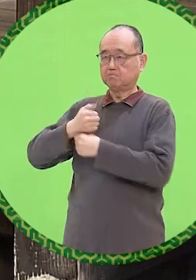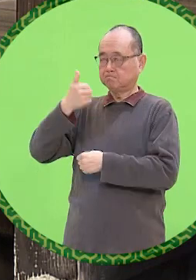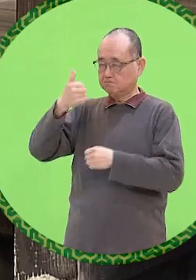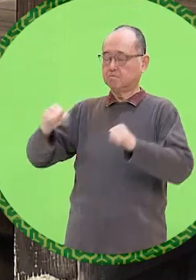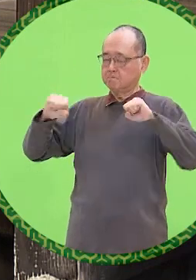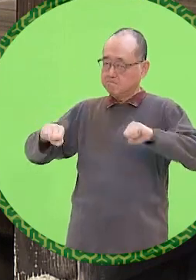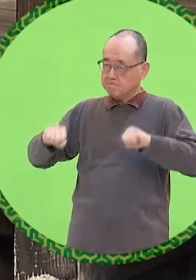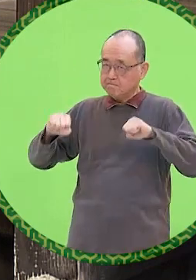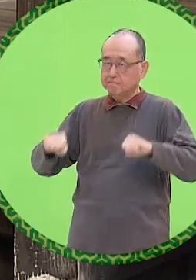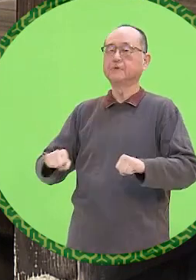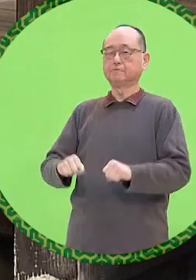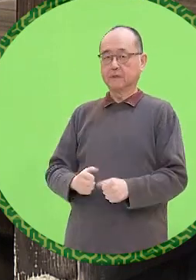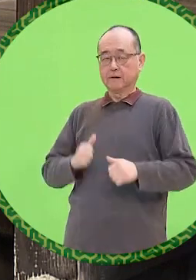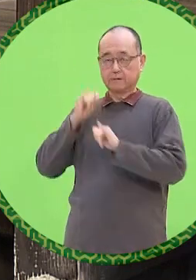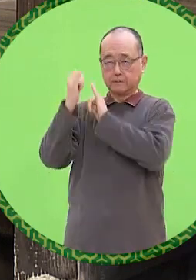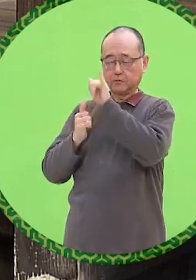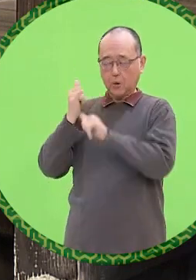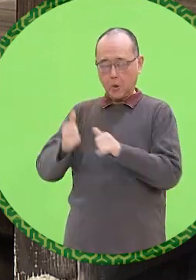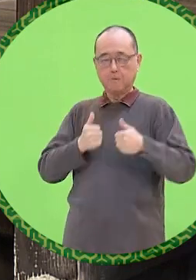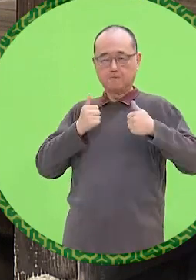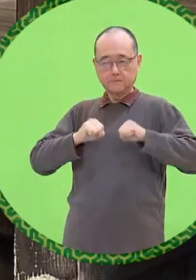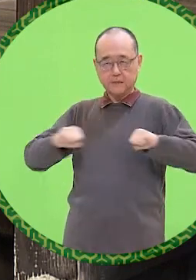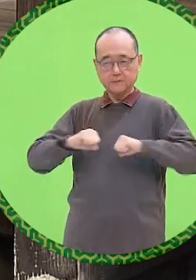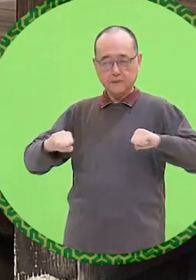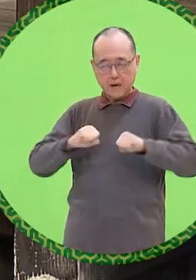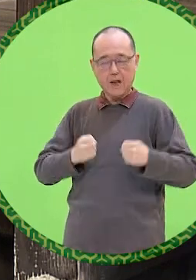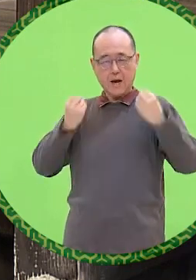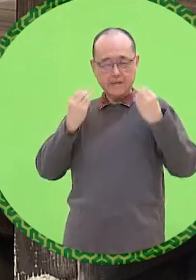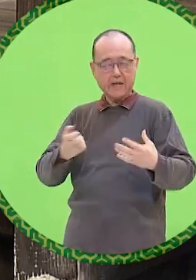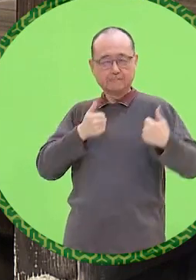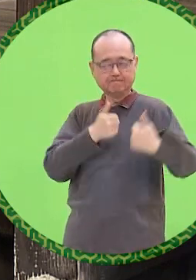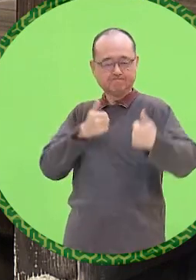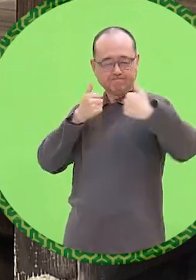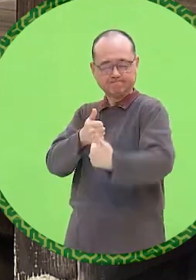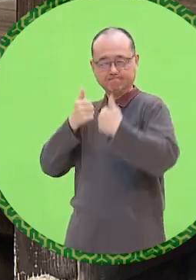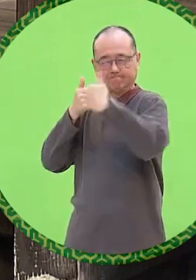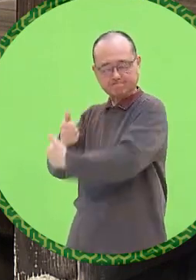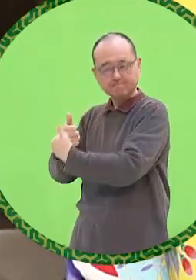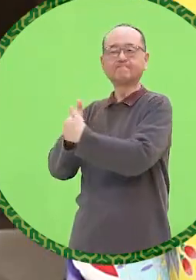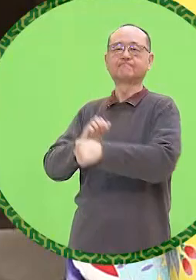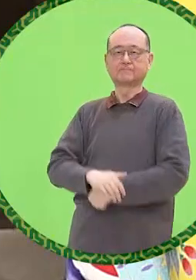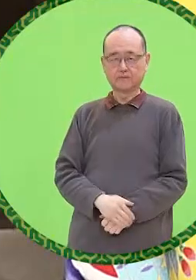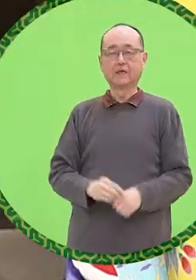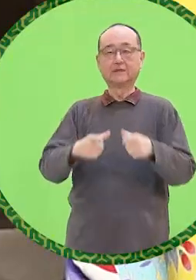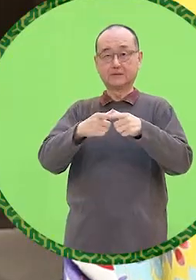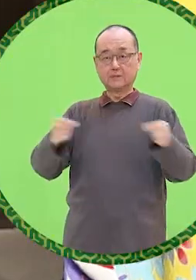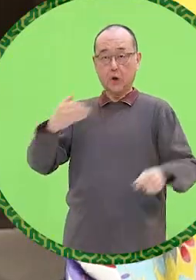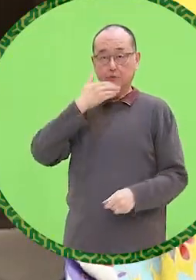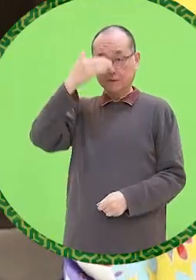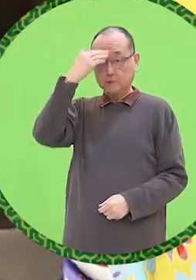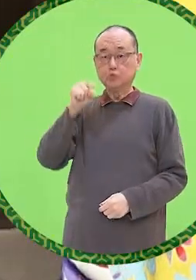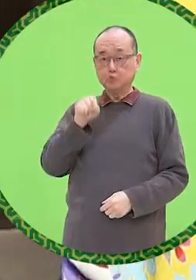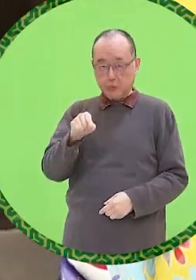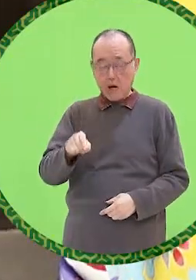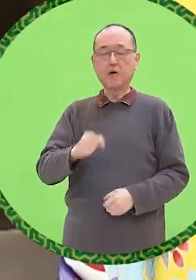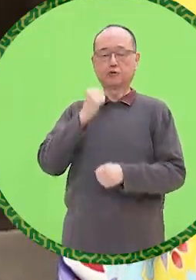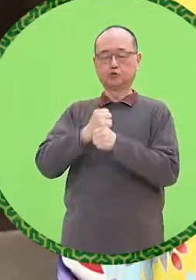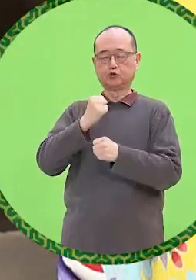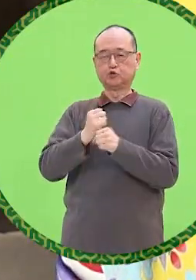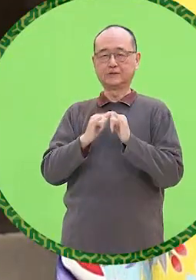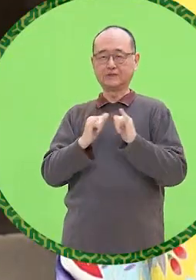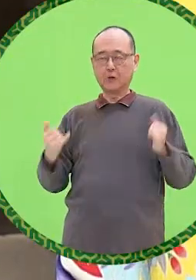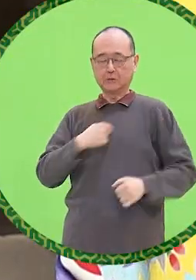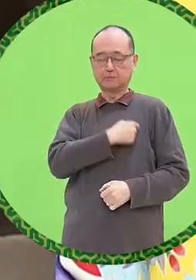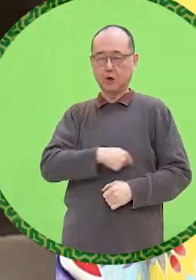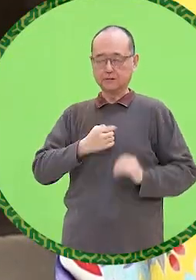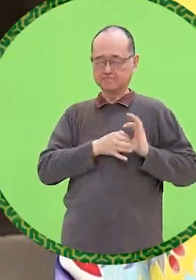頑張ってました。伝統を生かしながら新しいことにも挑戦していましたよ。 日本酒は作り手の思いが